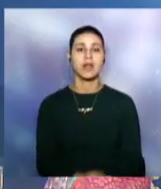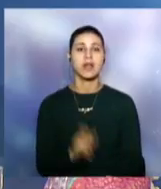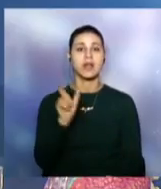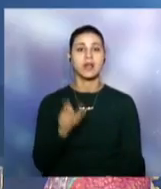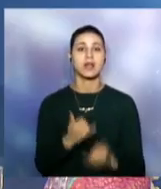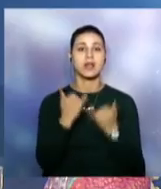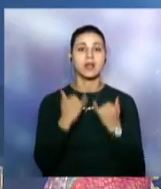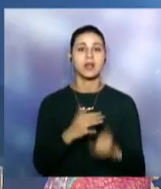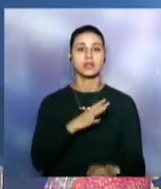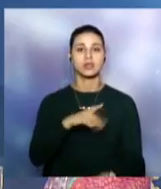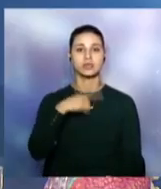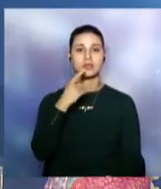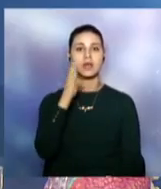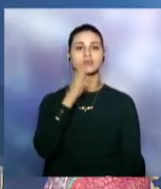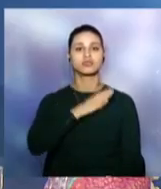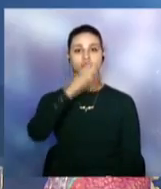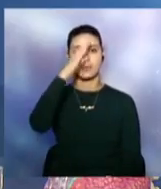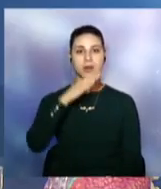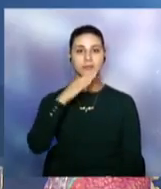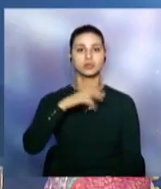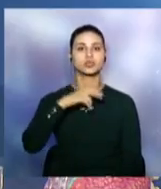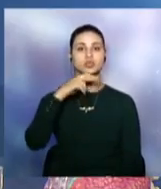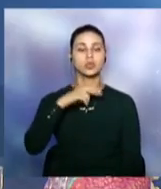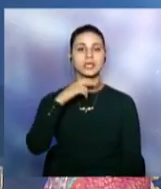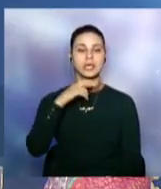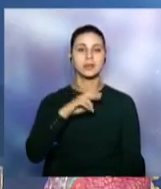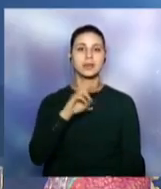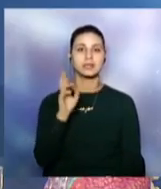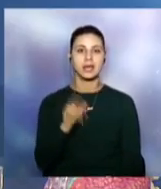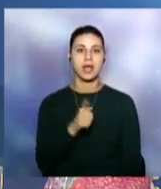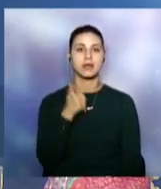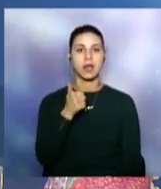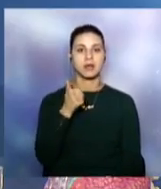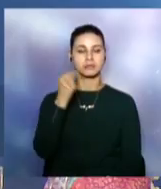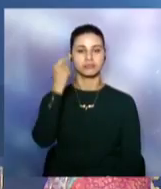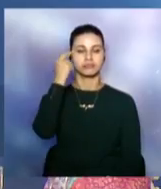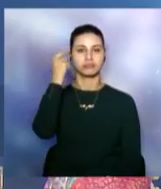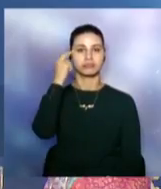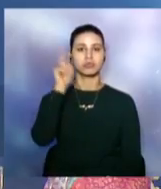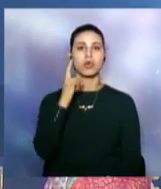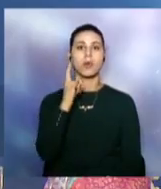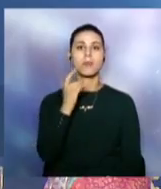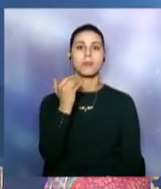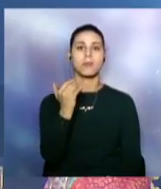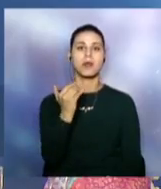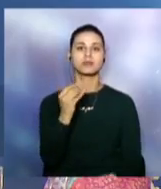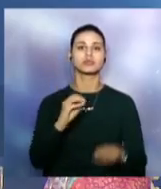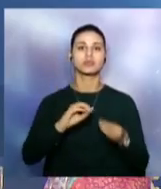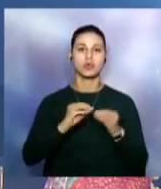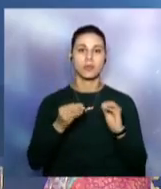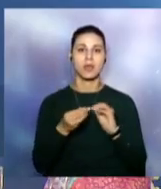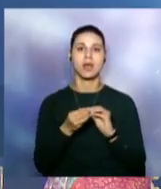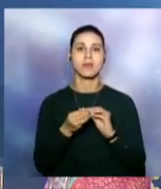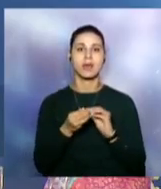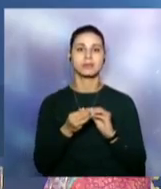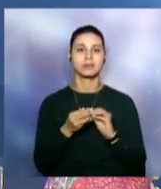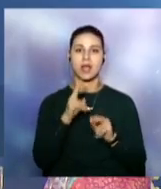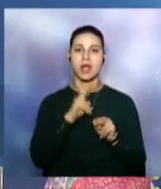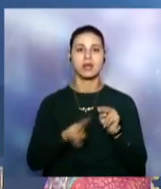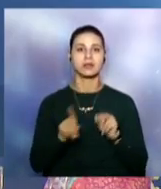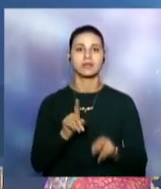მახსენა შობლები, ყურადღება და მობილიზება იმისათვის, რომ ბავშვის პრობლემები არ